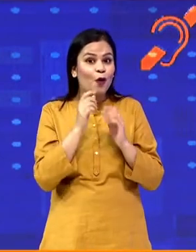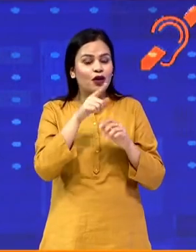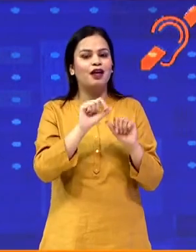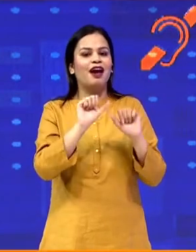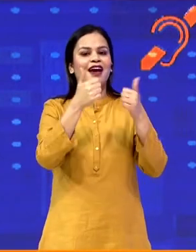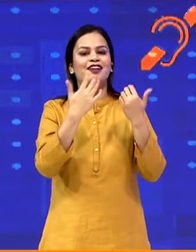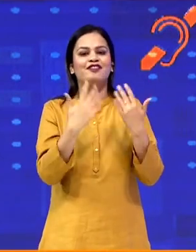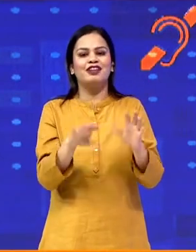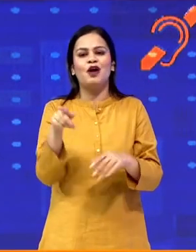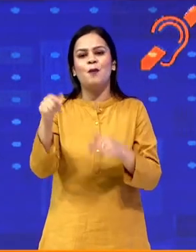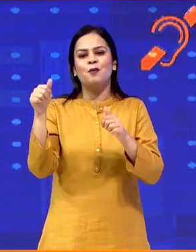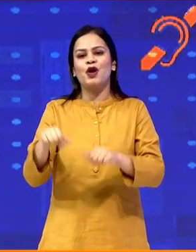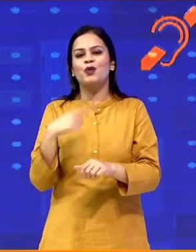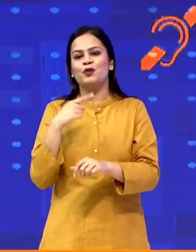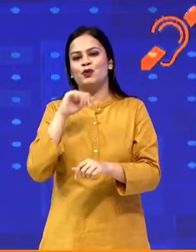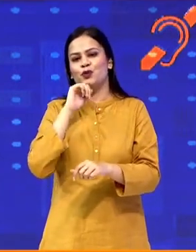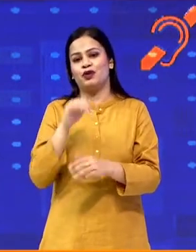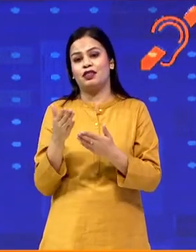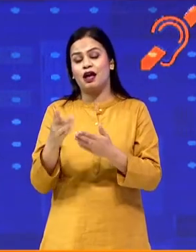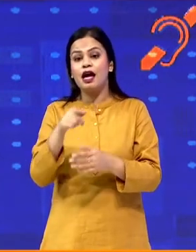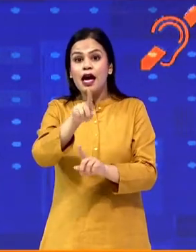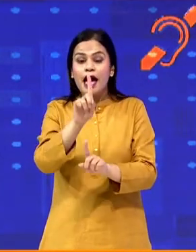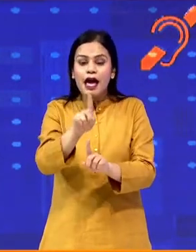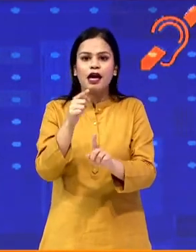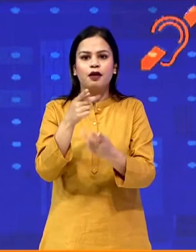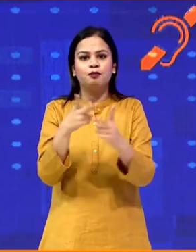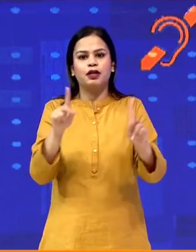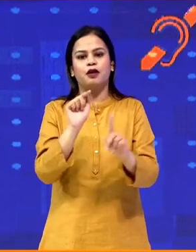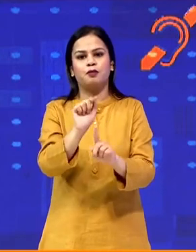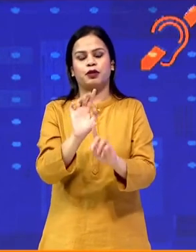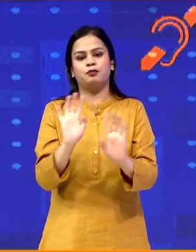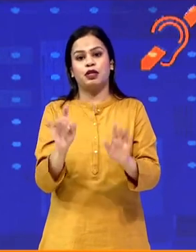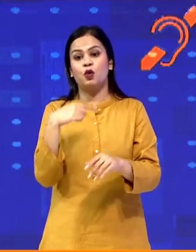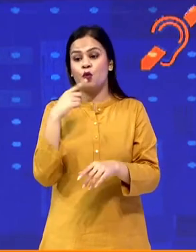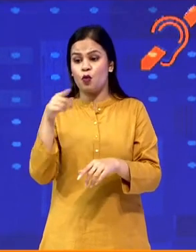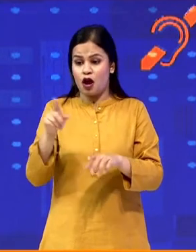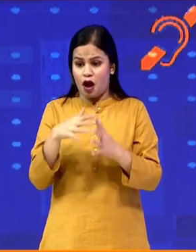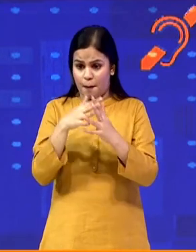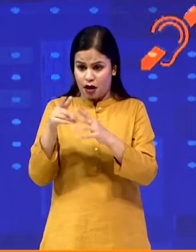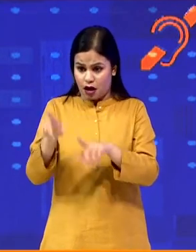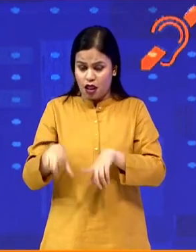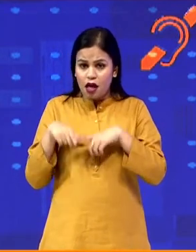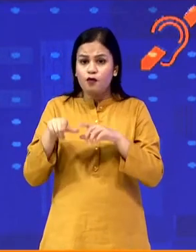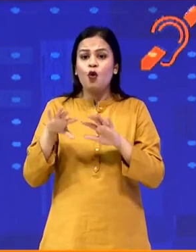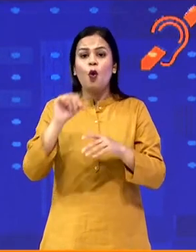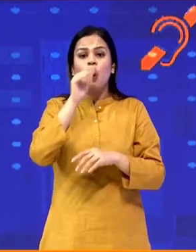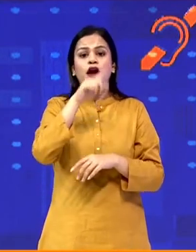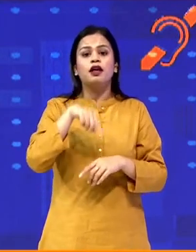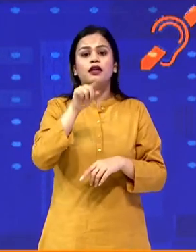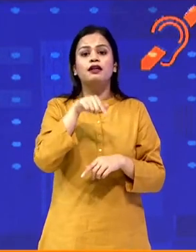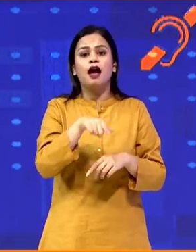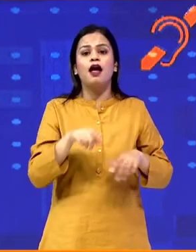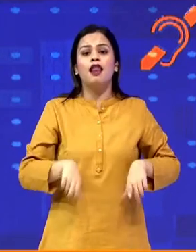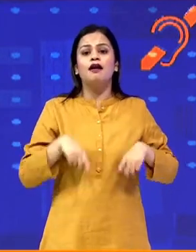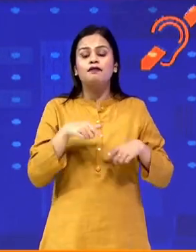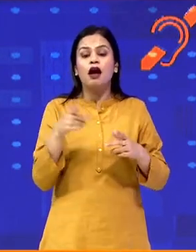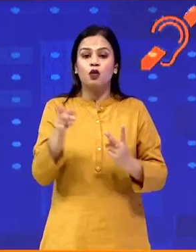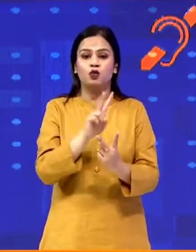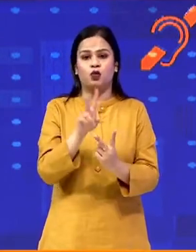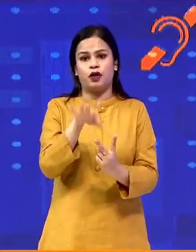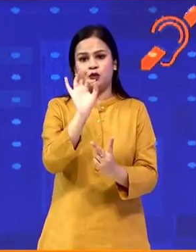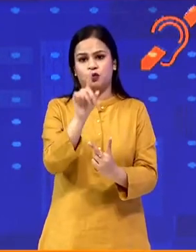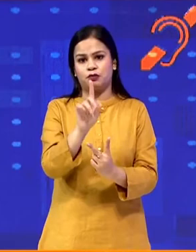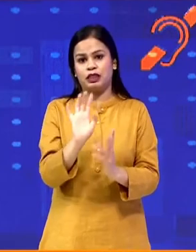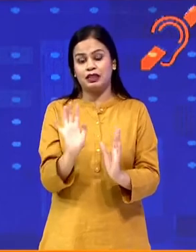की आप अमेरिकन सिटिजन है या हिंदुस्तानी सिटिजन है हिंदुस्तानी सीजन है तो हिंदुस्तान की हिसाब से जो